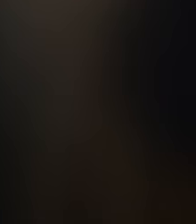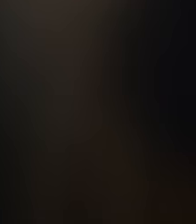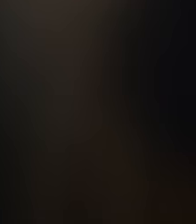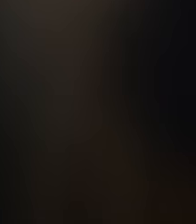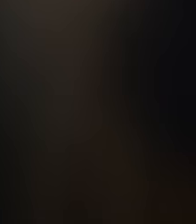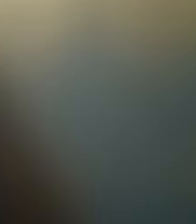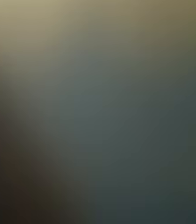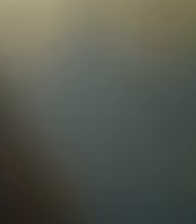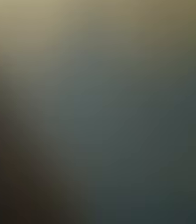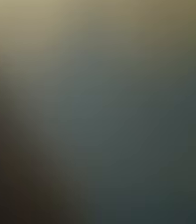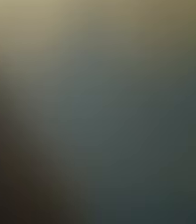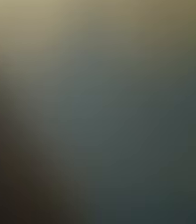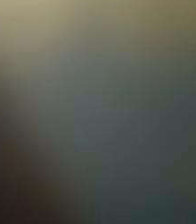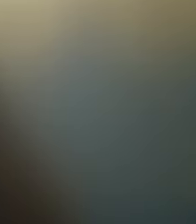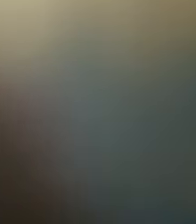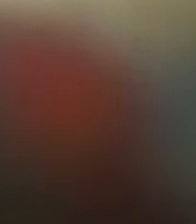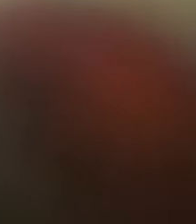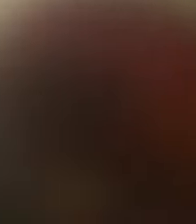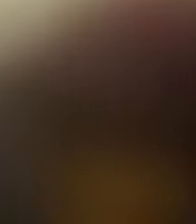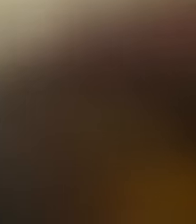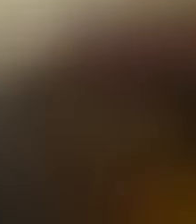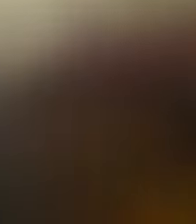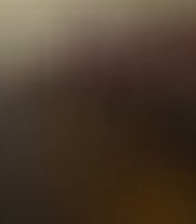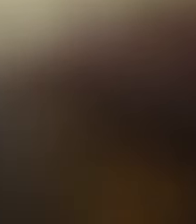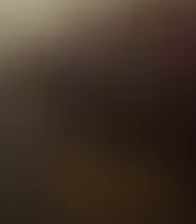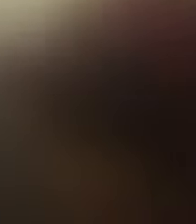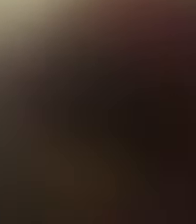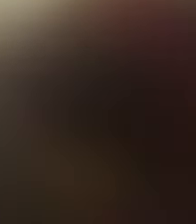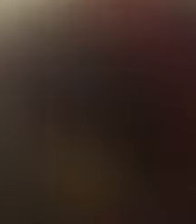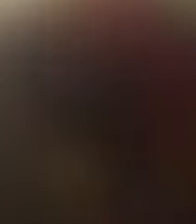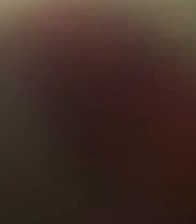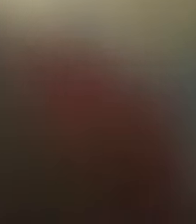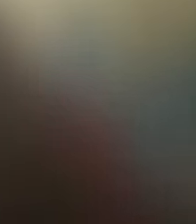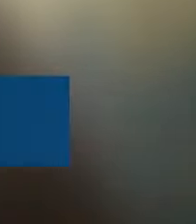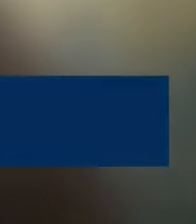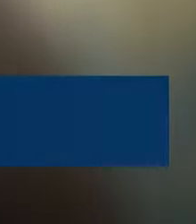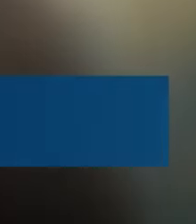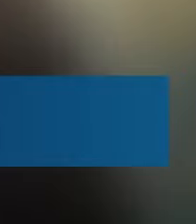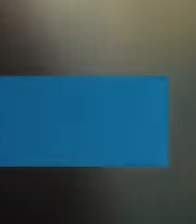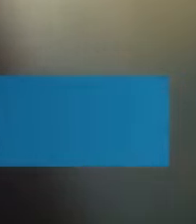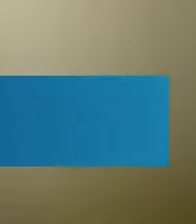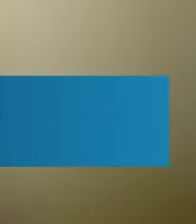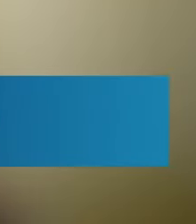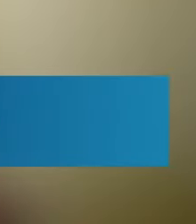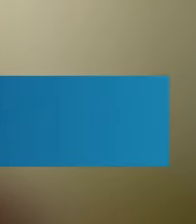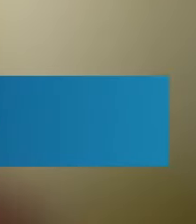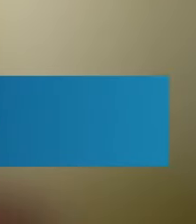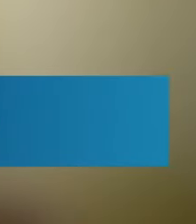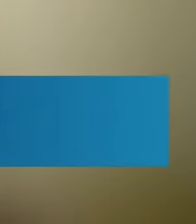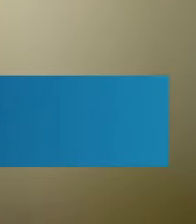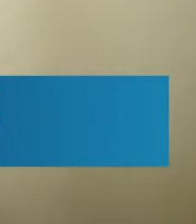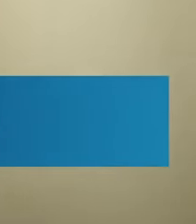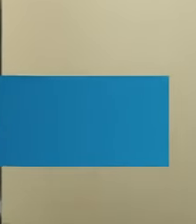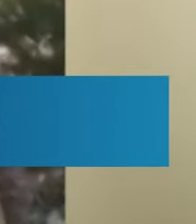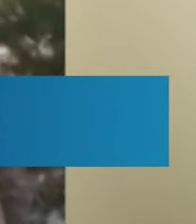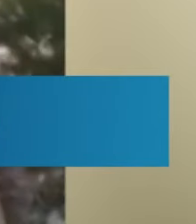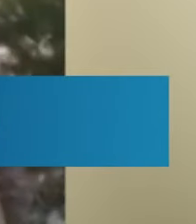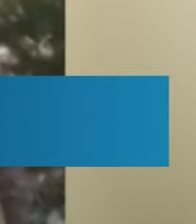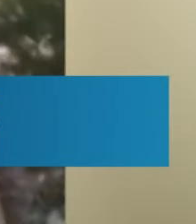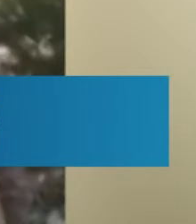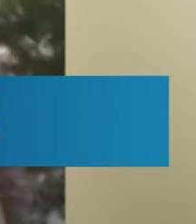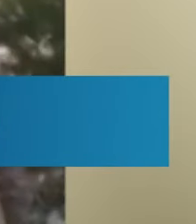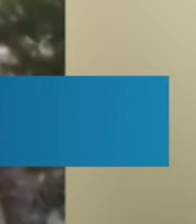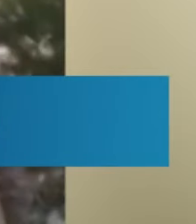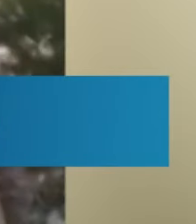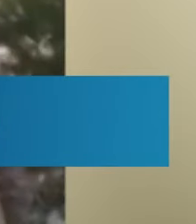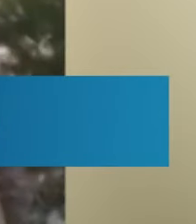중인데 낯선 사람이 뒤에서 모습을 드러냅니다. 그런데 자세히 보니까 얼굴이 마네킹 같은 모습입니다. 이게